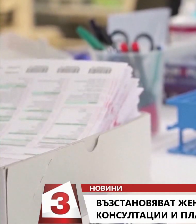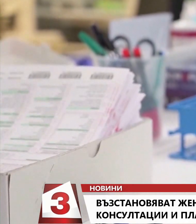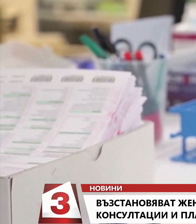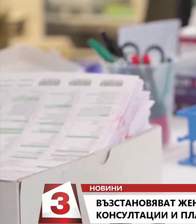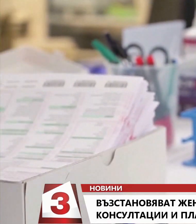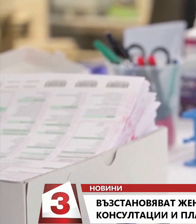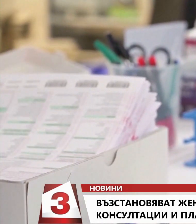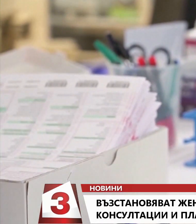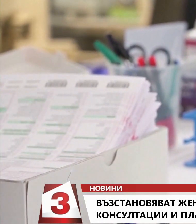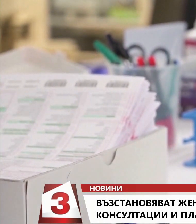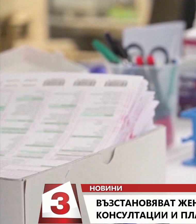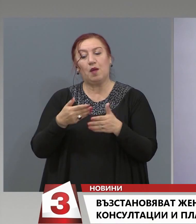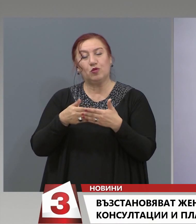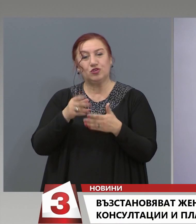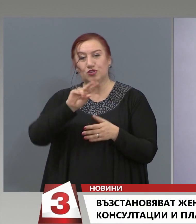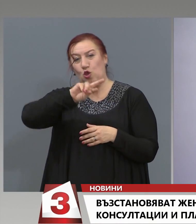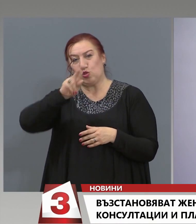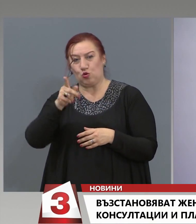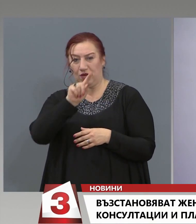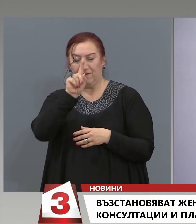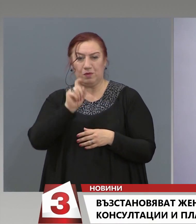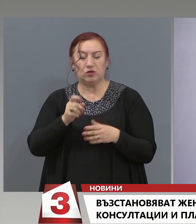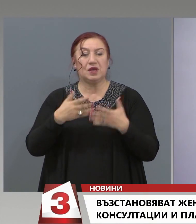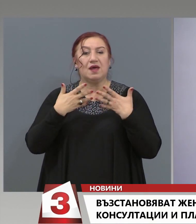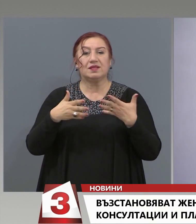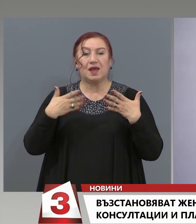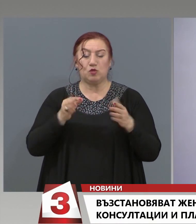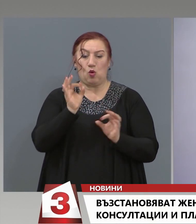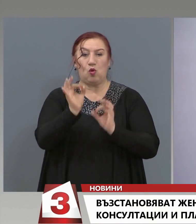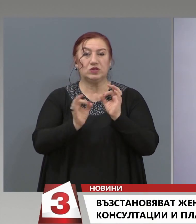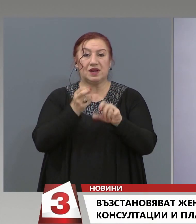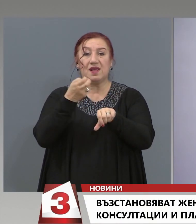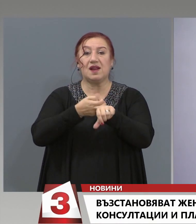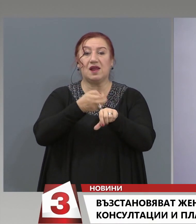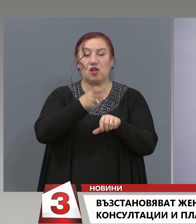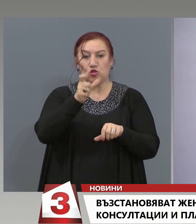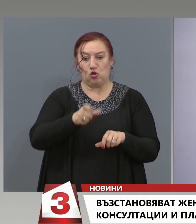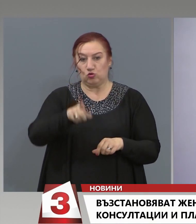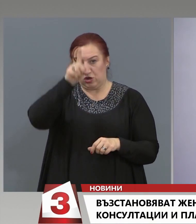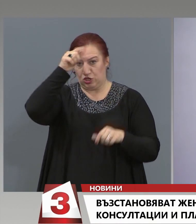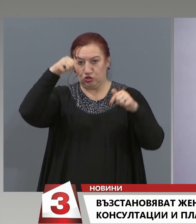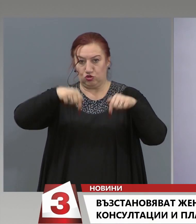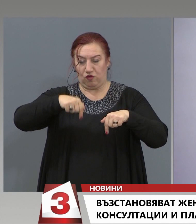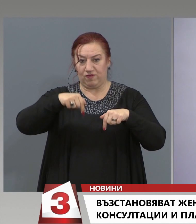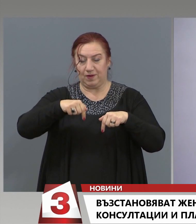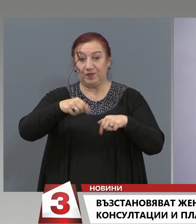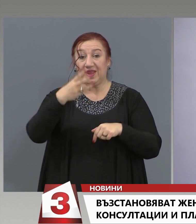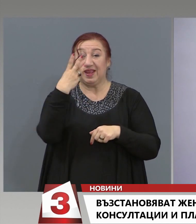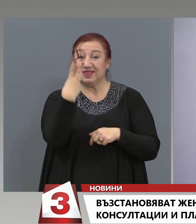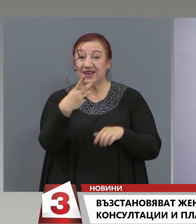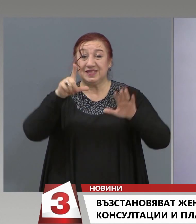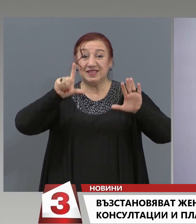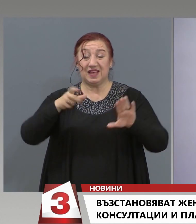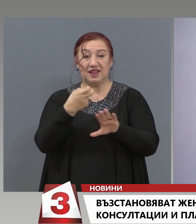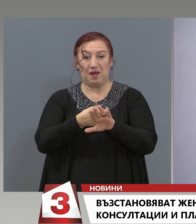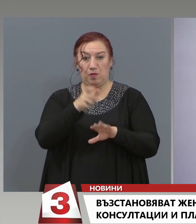Няма нови заразени сред медиците Най-много задързен медицински персонал е в София 37 на